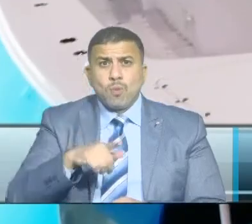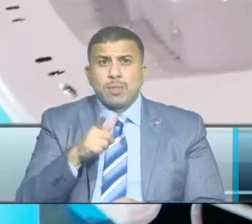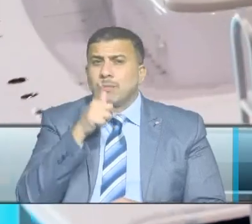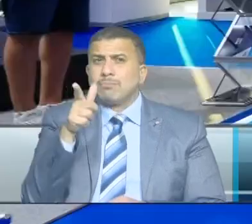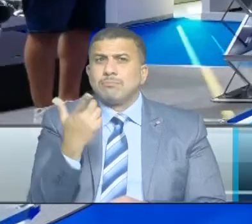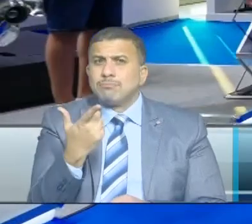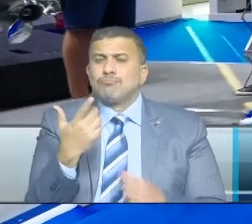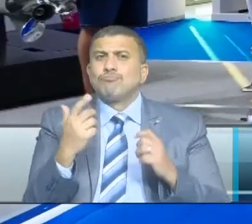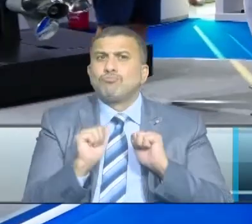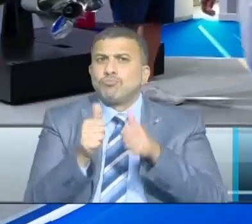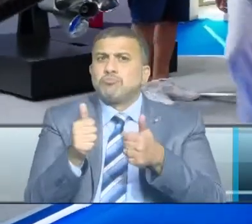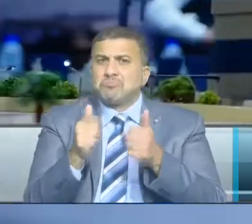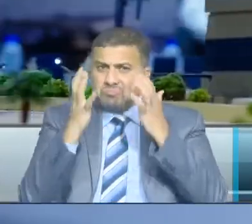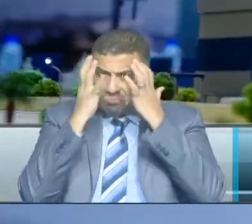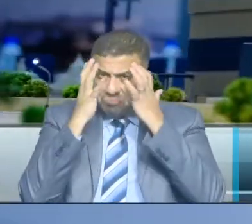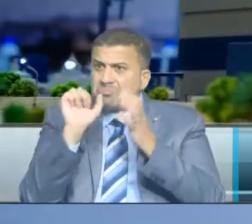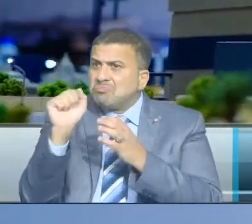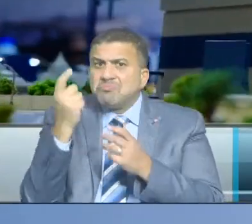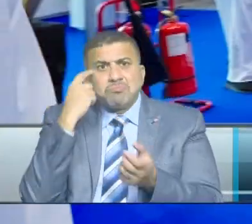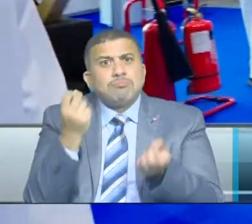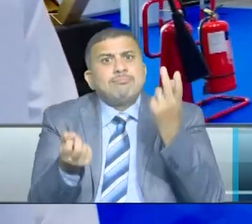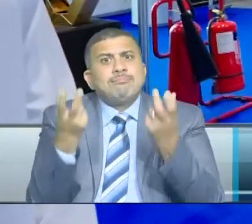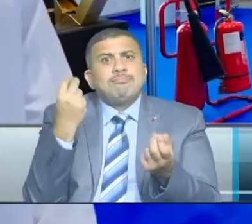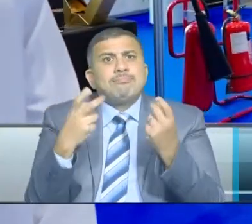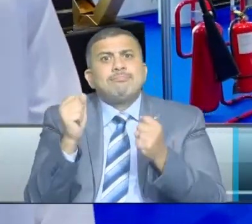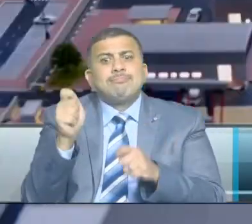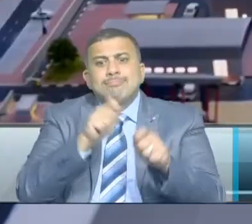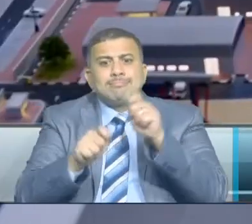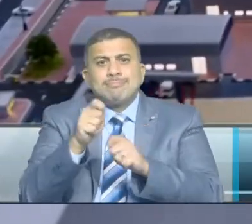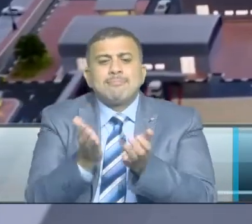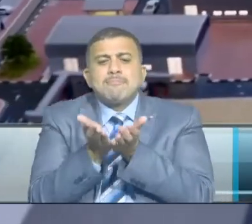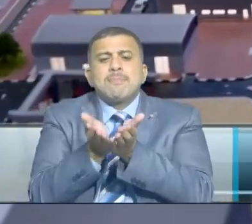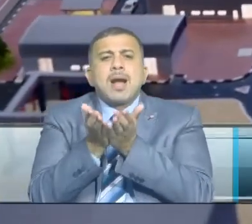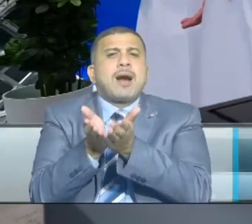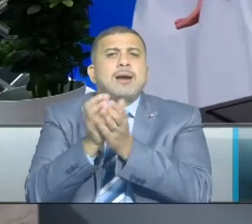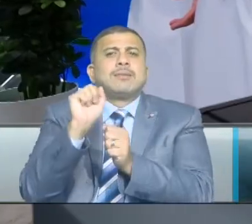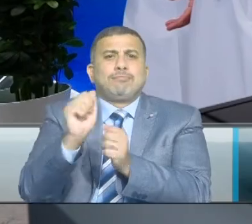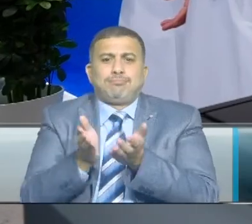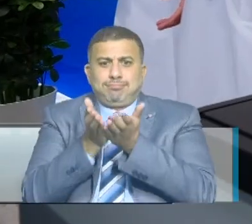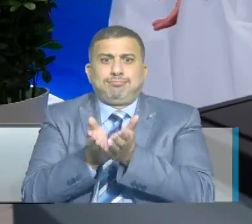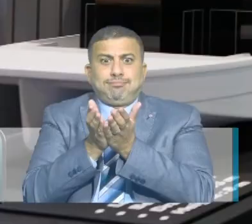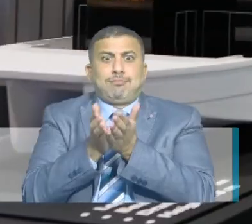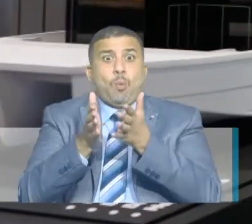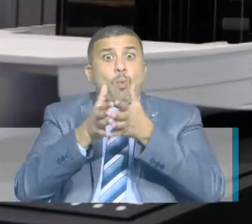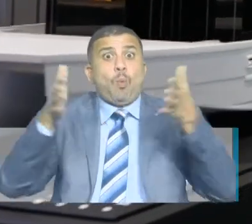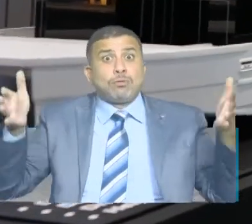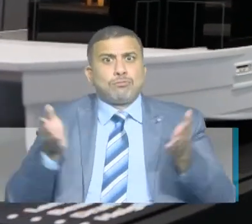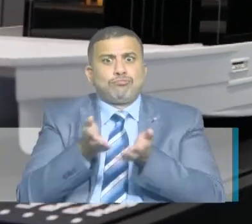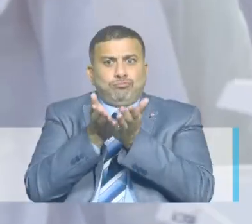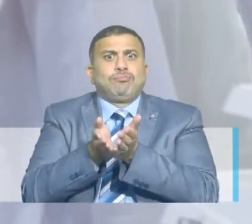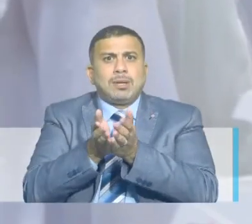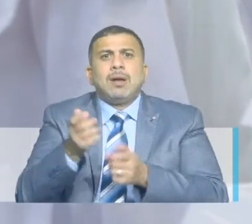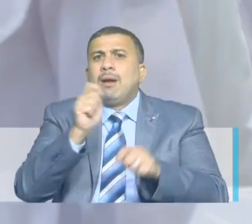المشاركه وابرز منتجاتها وابتكاراتها في مجالات صناعه القوارب واليخوت واحدث التقنيات